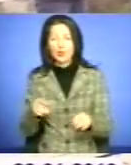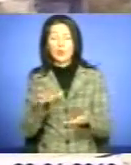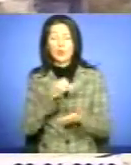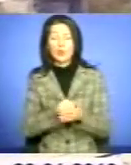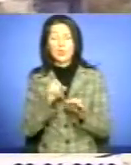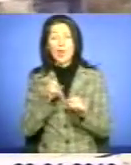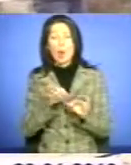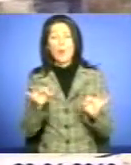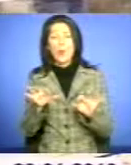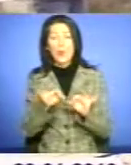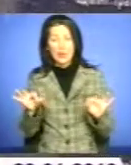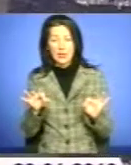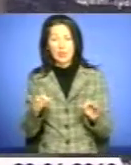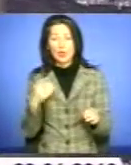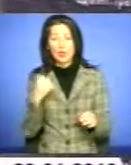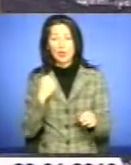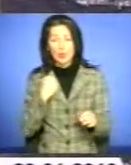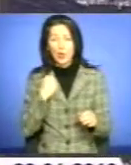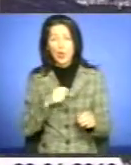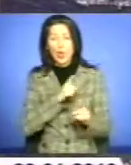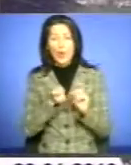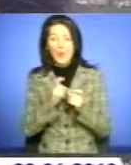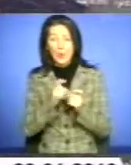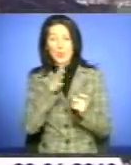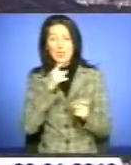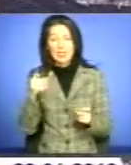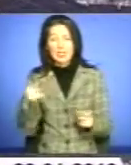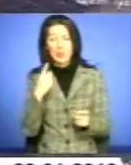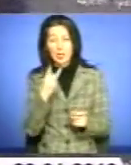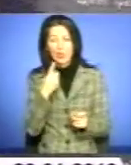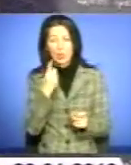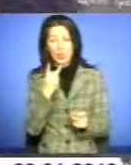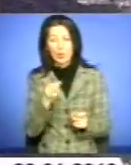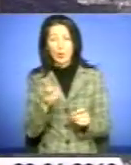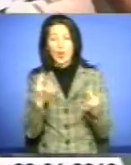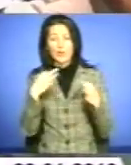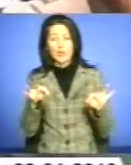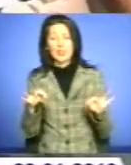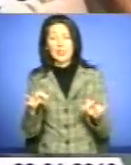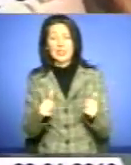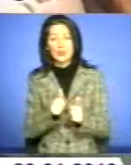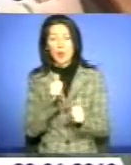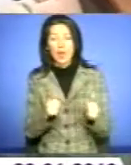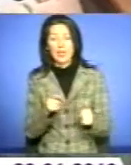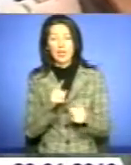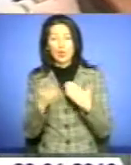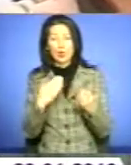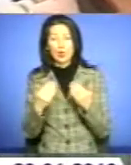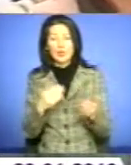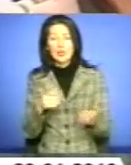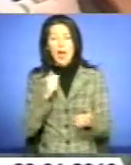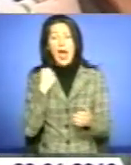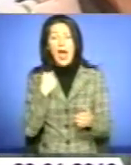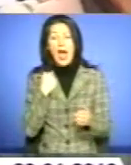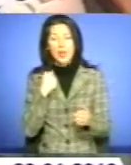за незалежність України часів перших та других визвольних змагань. Це стосується насамперед армії УНР, Української Галицької армії,